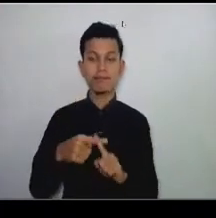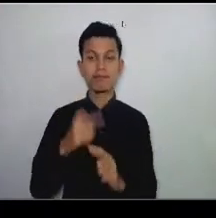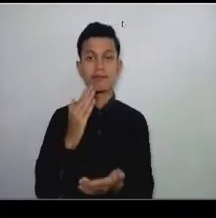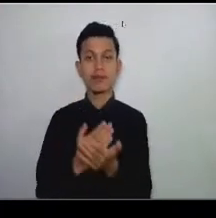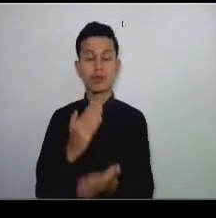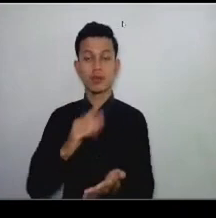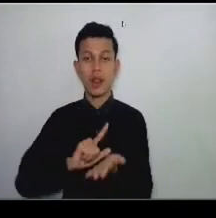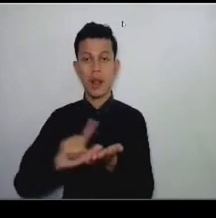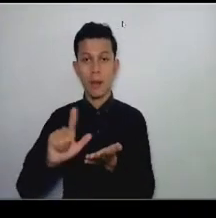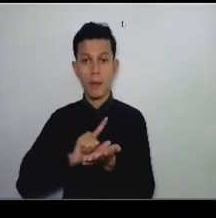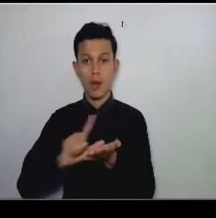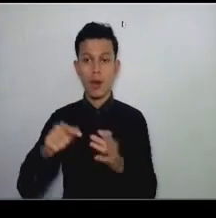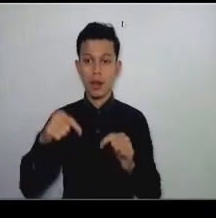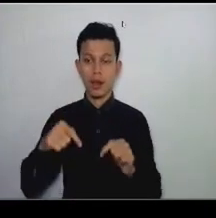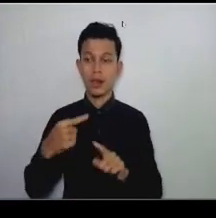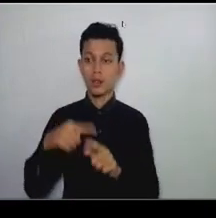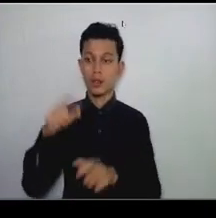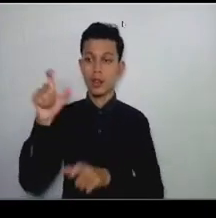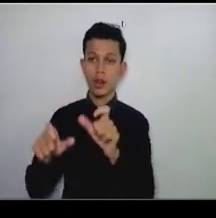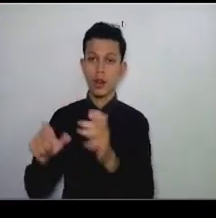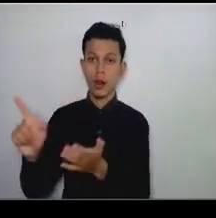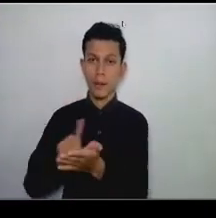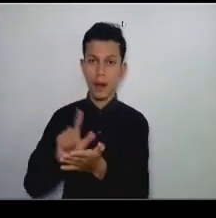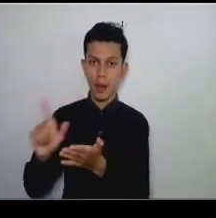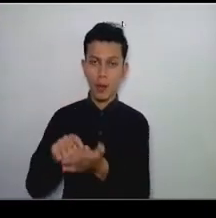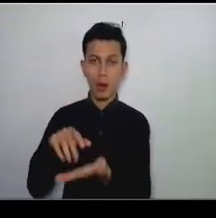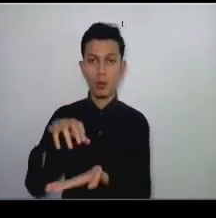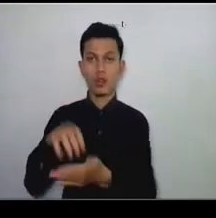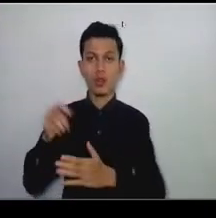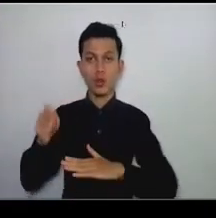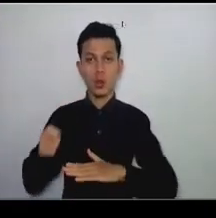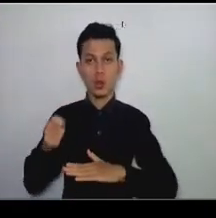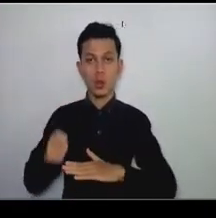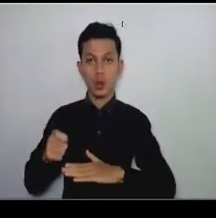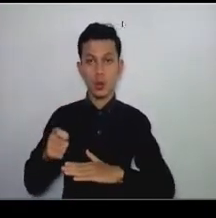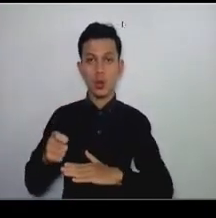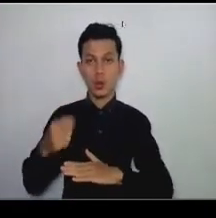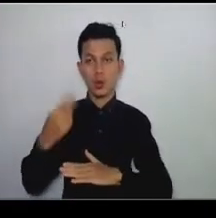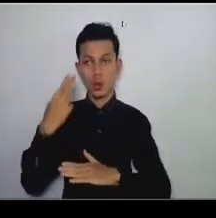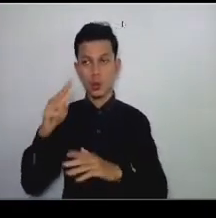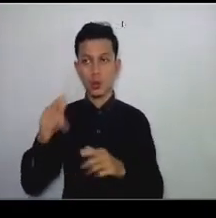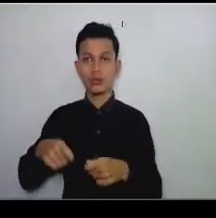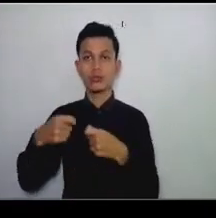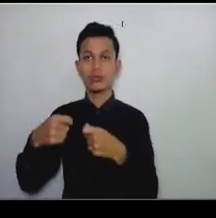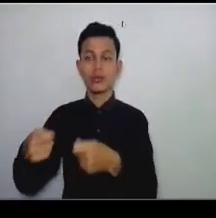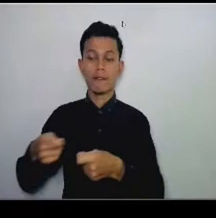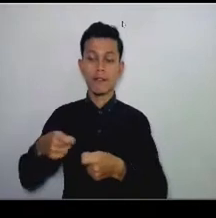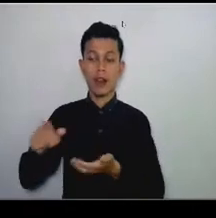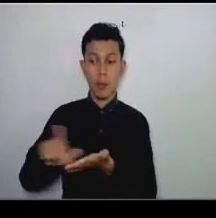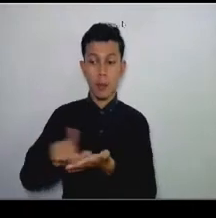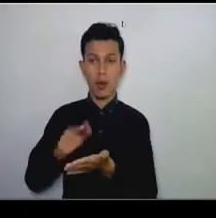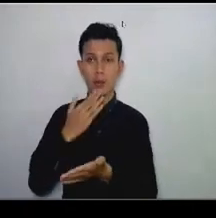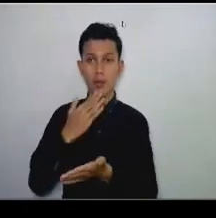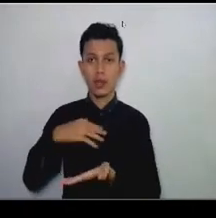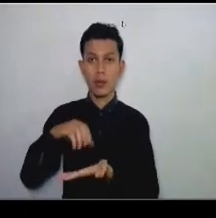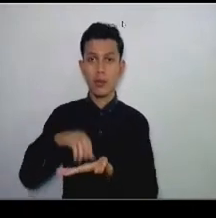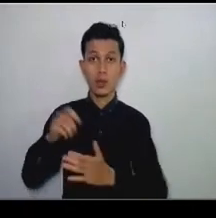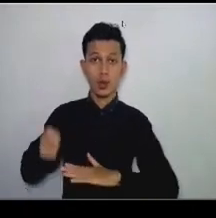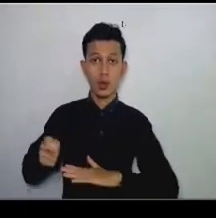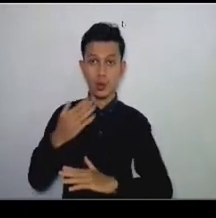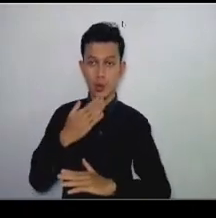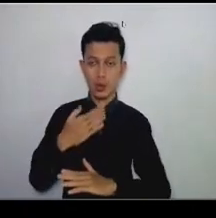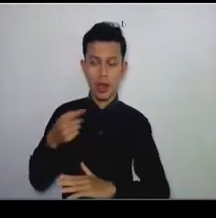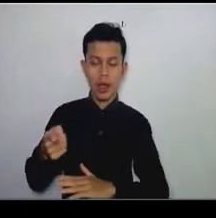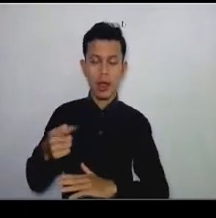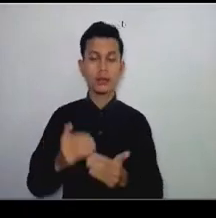aquo dan para pelapor memiliki kedudukan hukum untuk mengajukan laporan selanjutnya majelis kehormatan